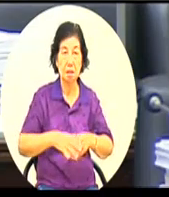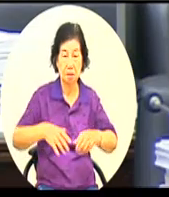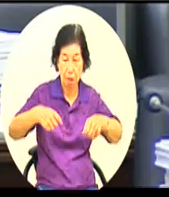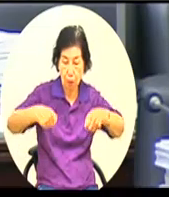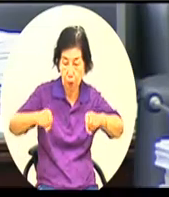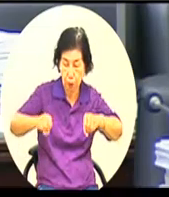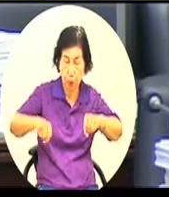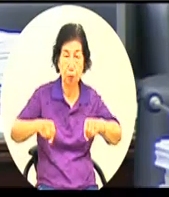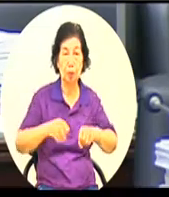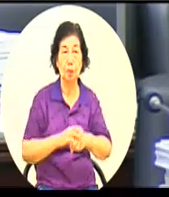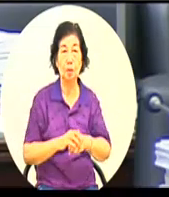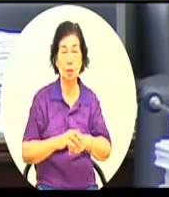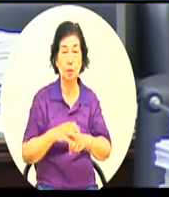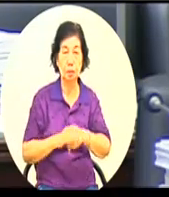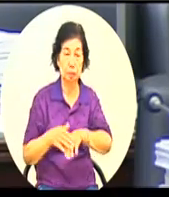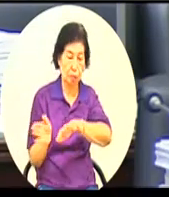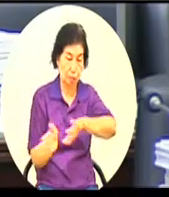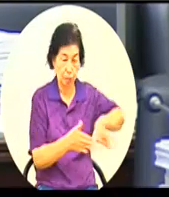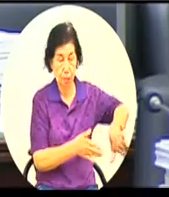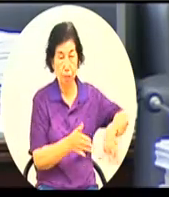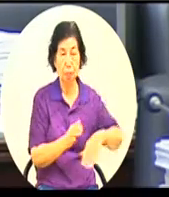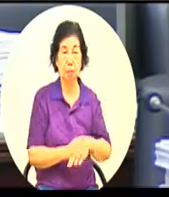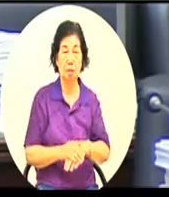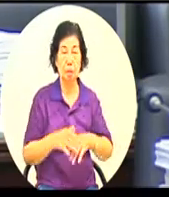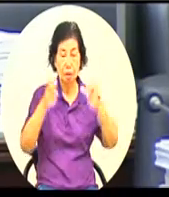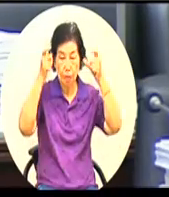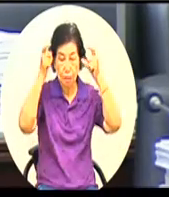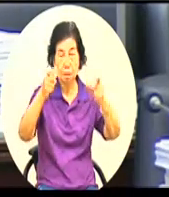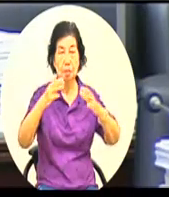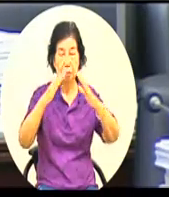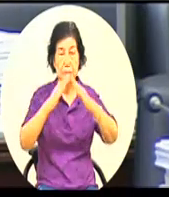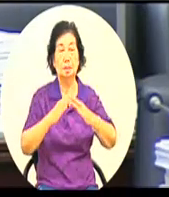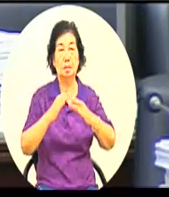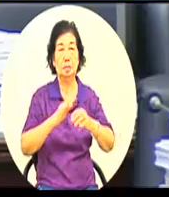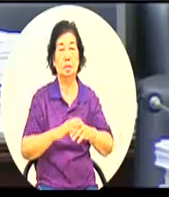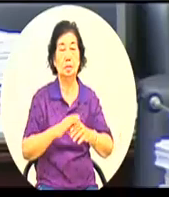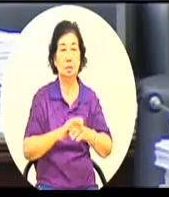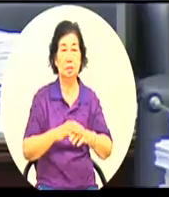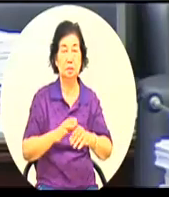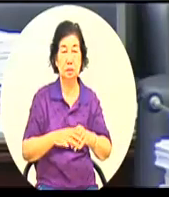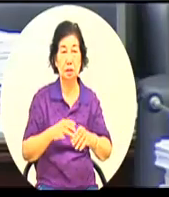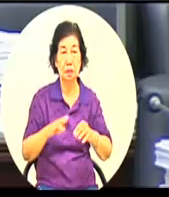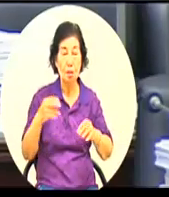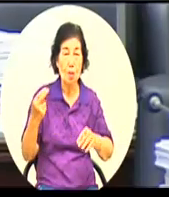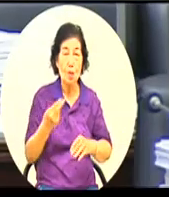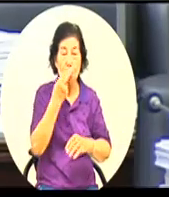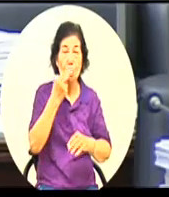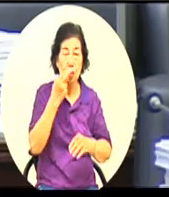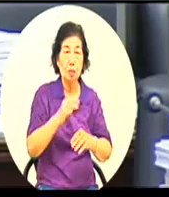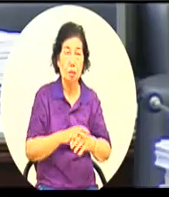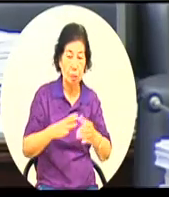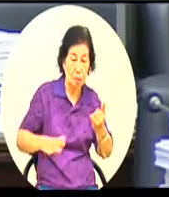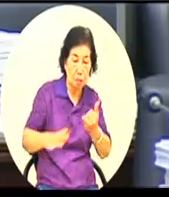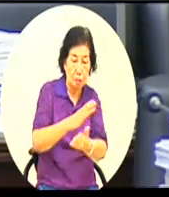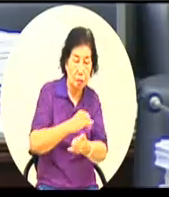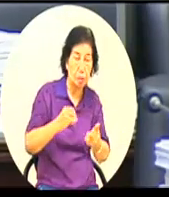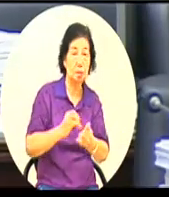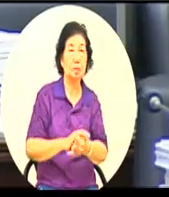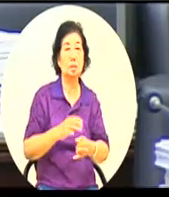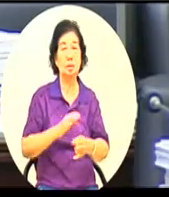市的空气品质，全台湾性上歹。啊，重点伫